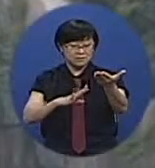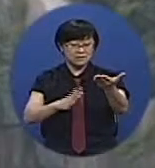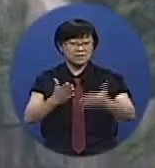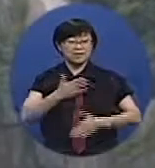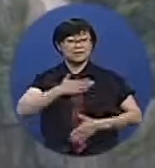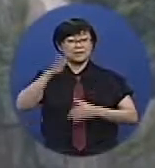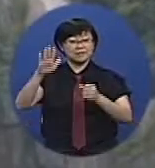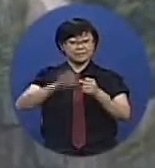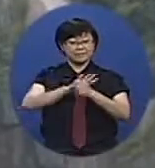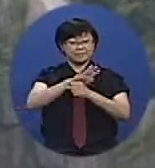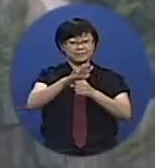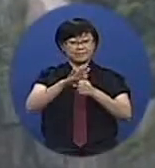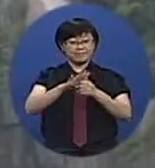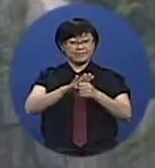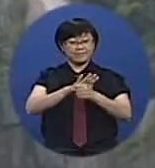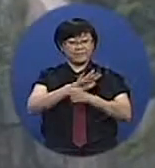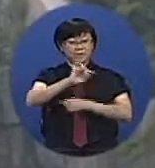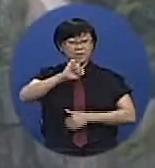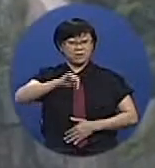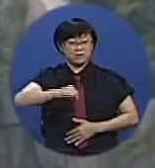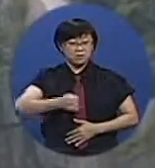가지마요 내 사랑